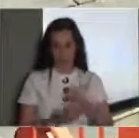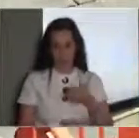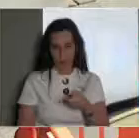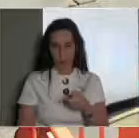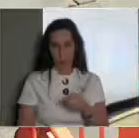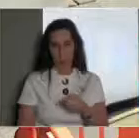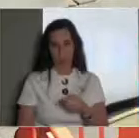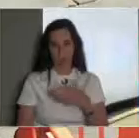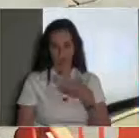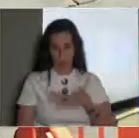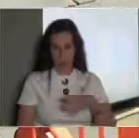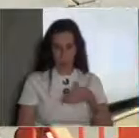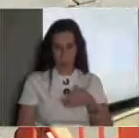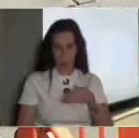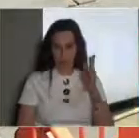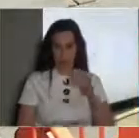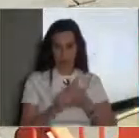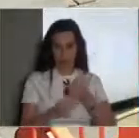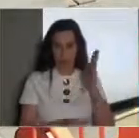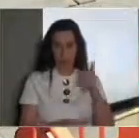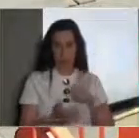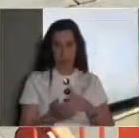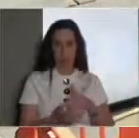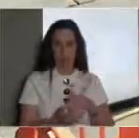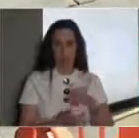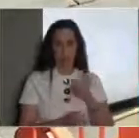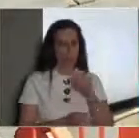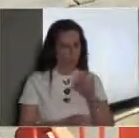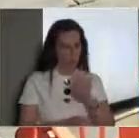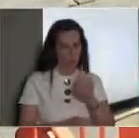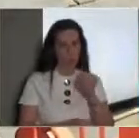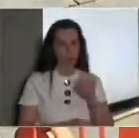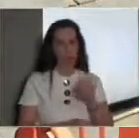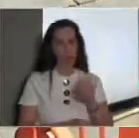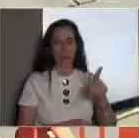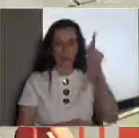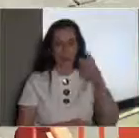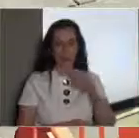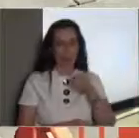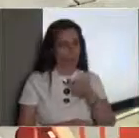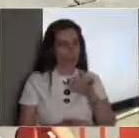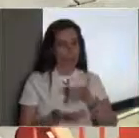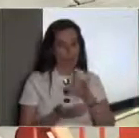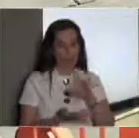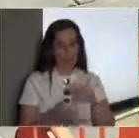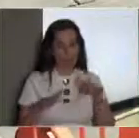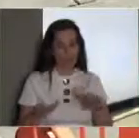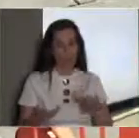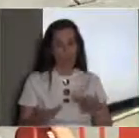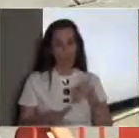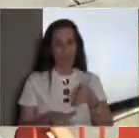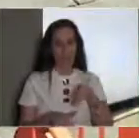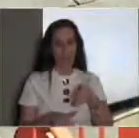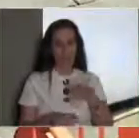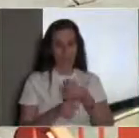פעם. רודפים אותך עמלקים, רודפים אותך מלחמת חורמה, לא אותך הם רודפים, את השם רודפים, אבל אתה יושב על הכיסא